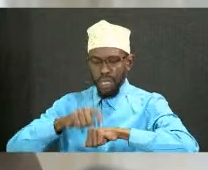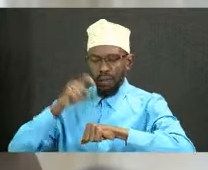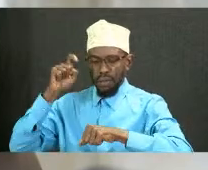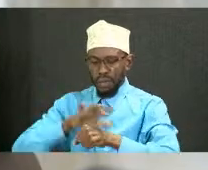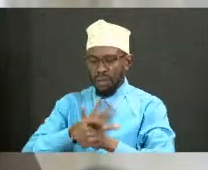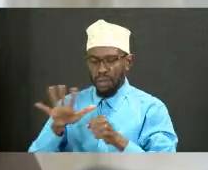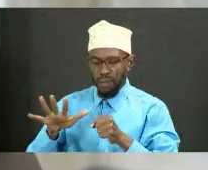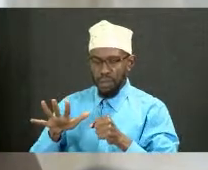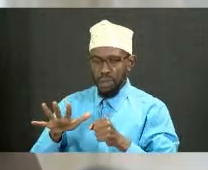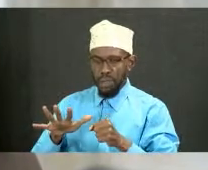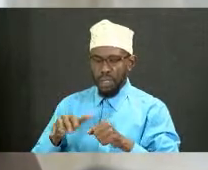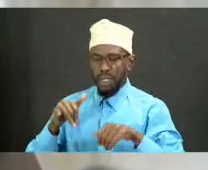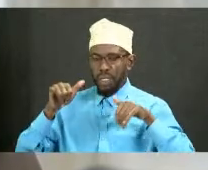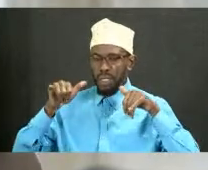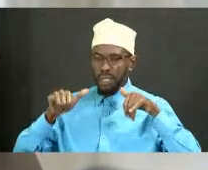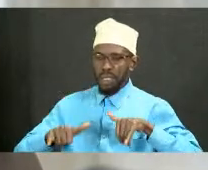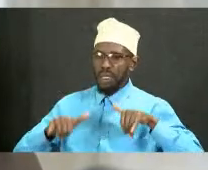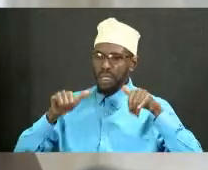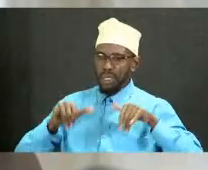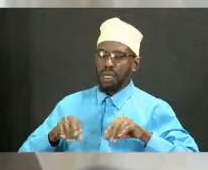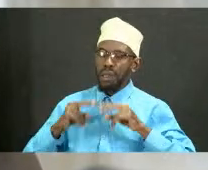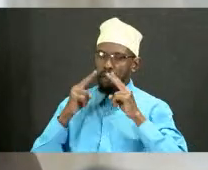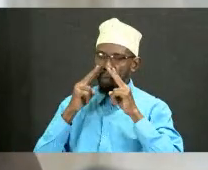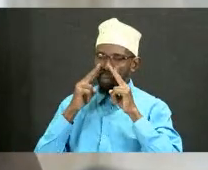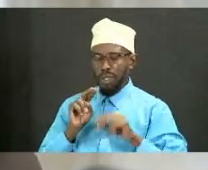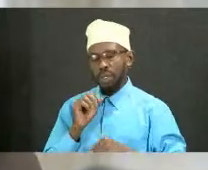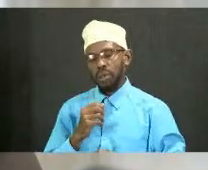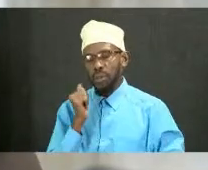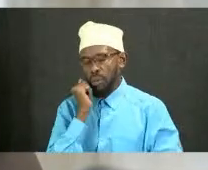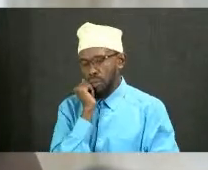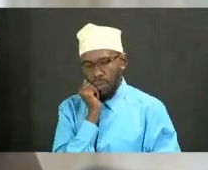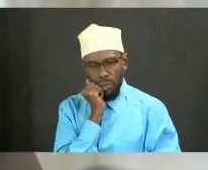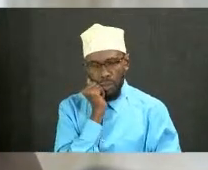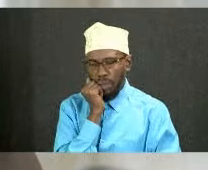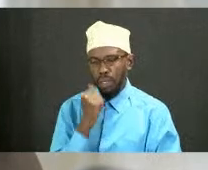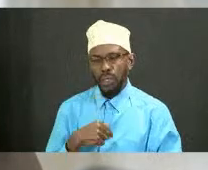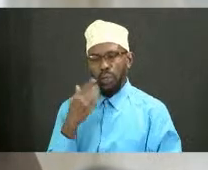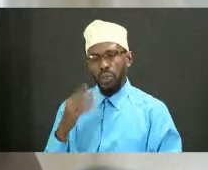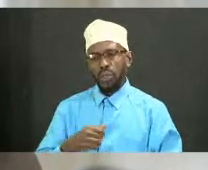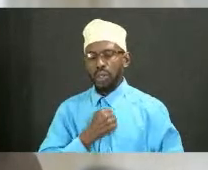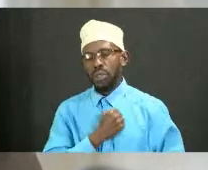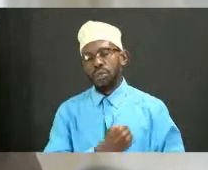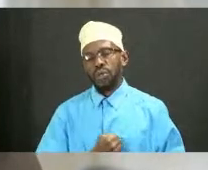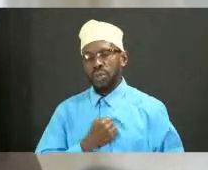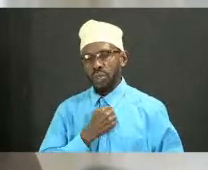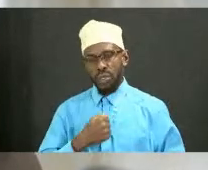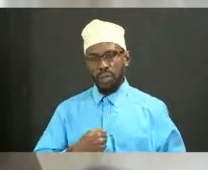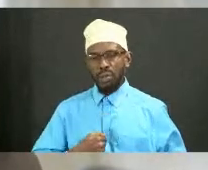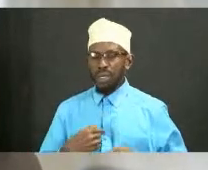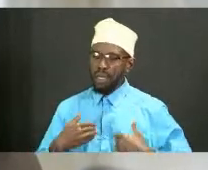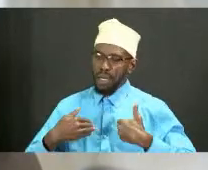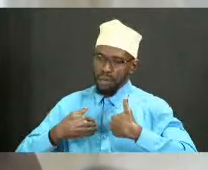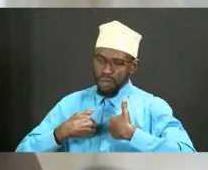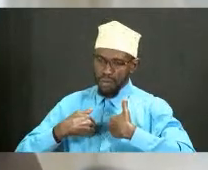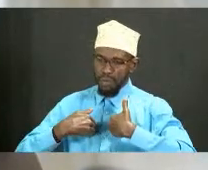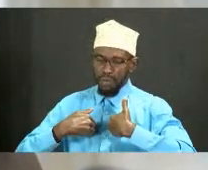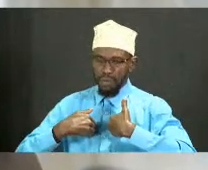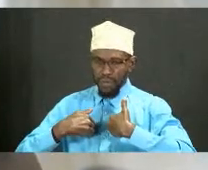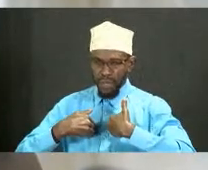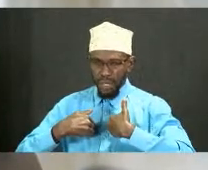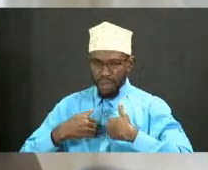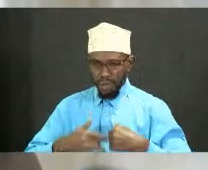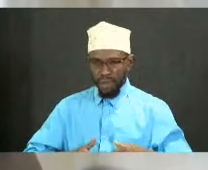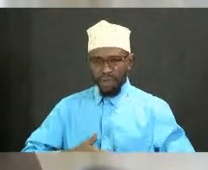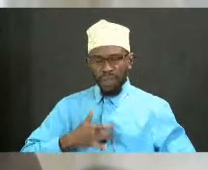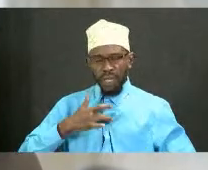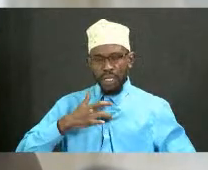limekuathiri na umikaiti uko in self-pity, unajionea huruma, that is your thought, itakufanya ukue na ile